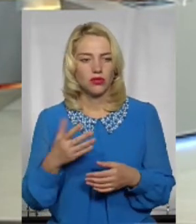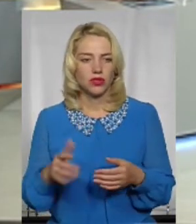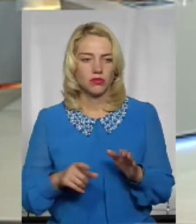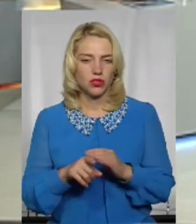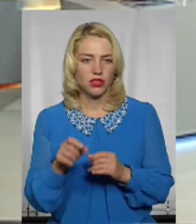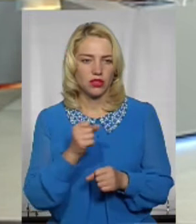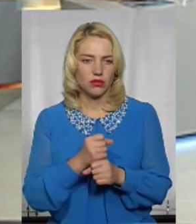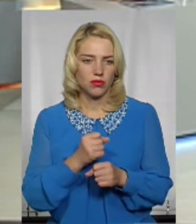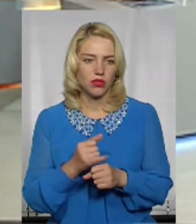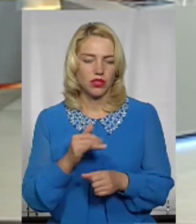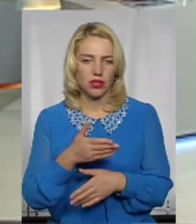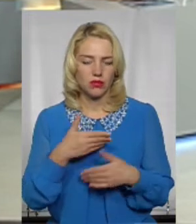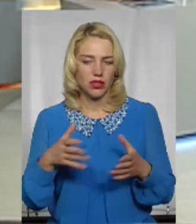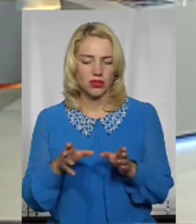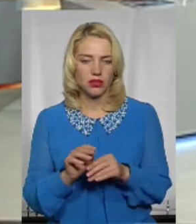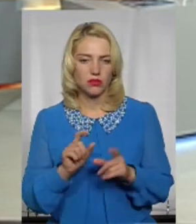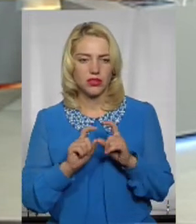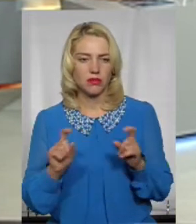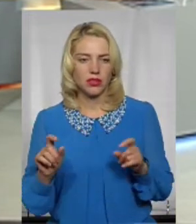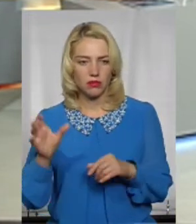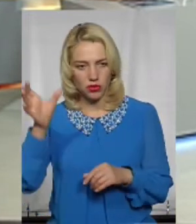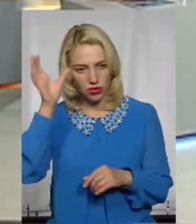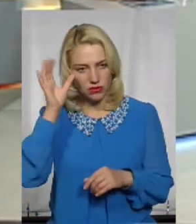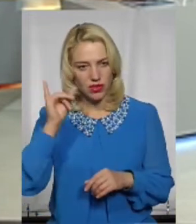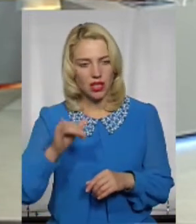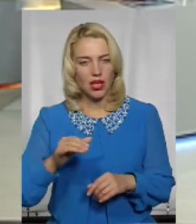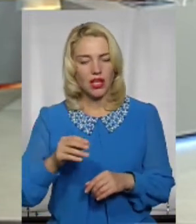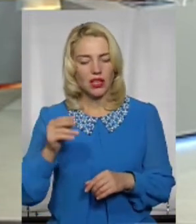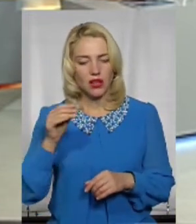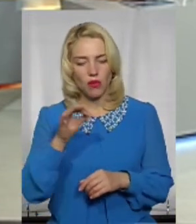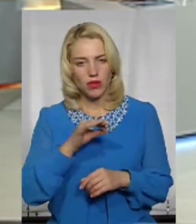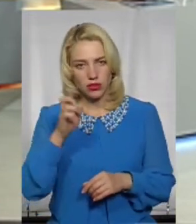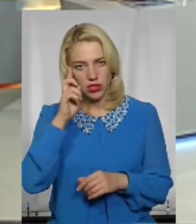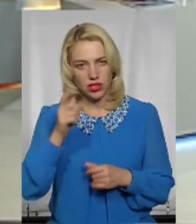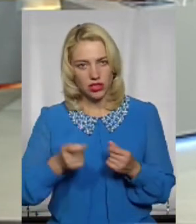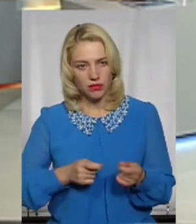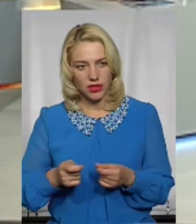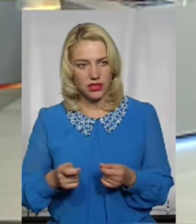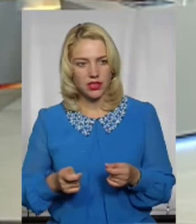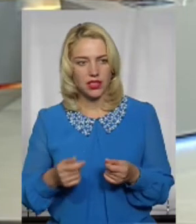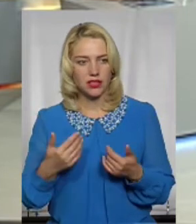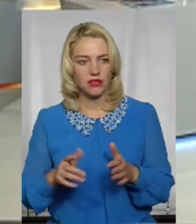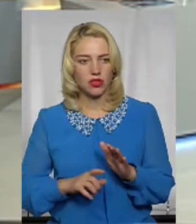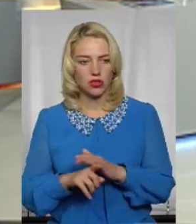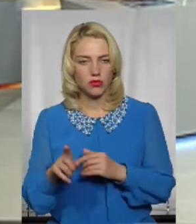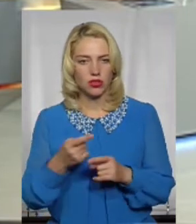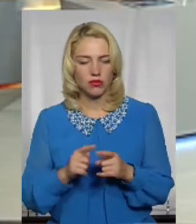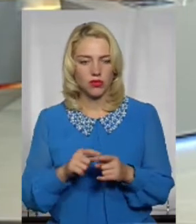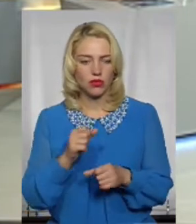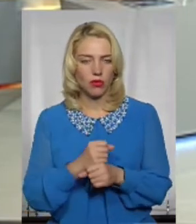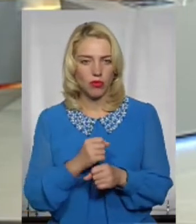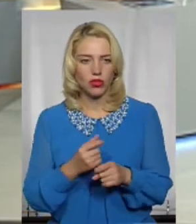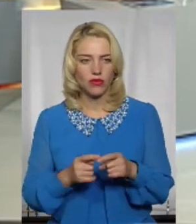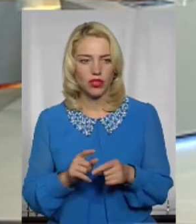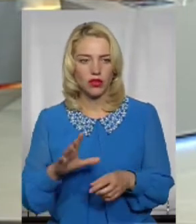ця робота. І ми з департаментом освіти і науки обласної адміністрації розпочинаємо цю роботу. Вона